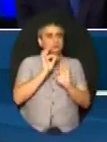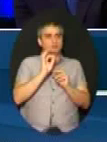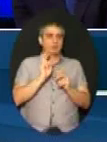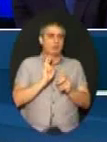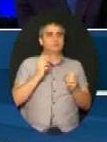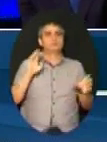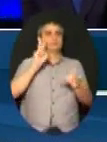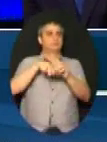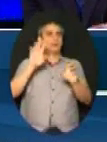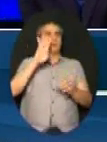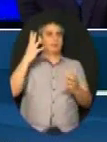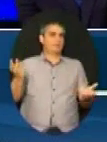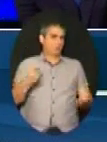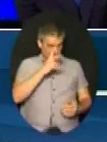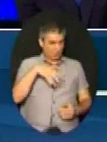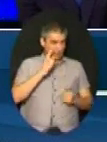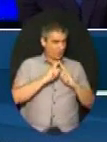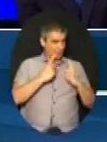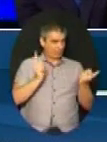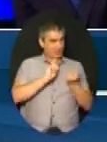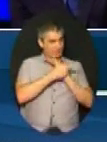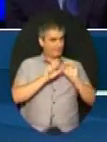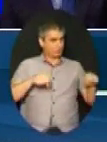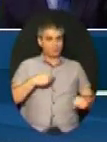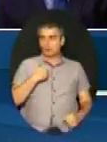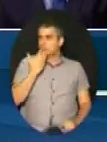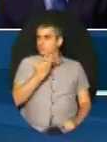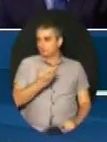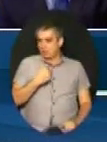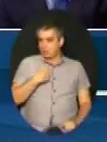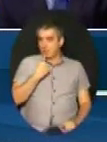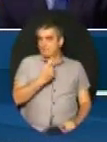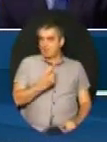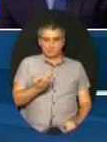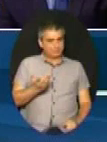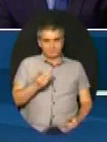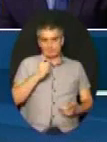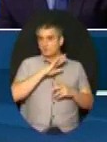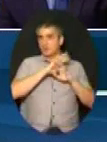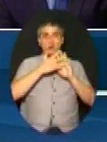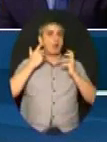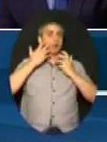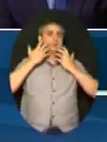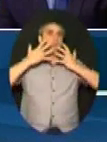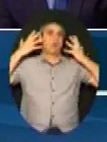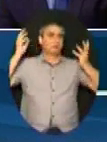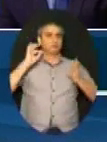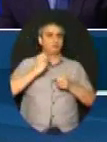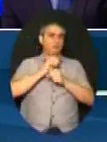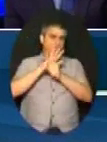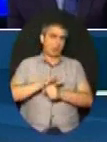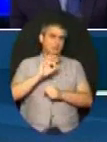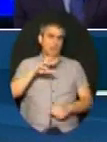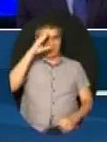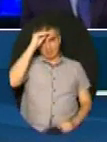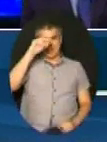ללכת לזרועותיו של בנימין נתניהו. אתם יכולים להיות אלטרנטיבה שלטונית? אבל אני מסבירה לך שאני אומרת לך שההדרה של כל הסיפור הזה הייתה כדי להפעיל לחץ על